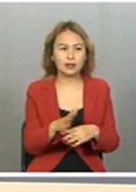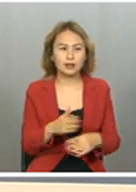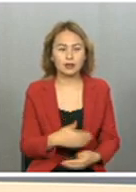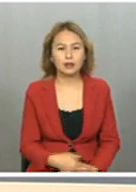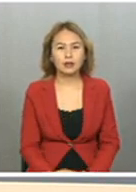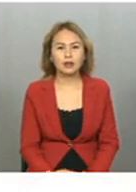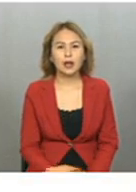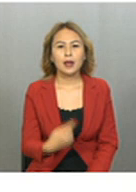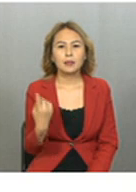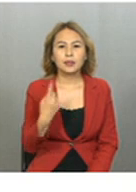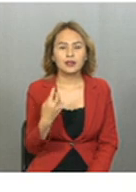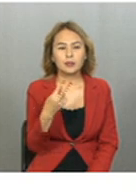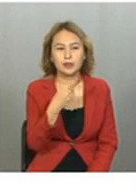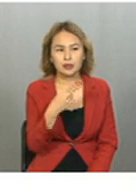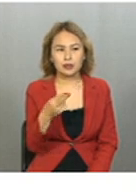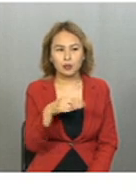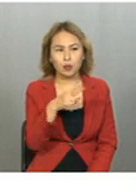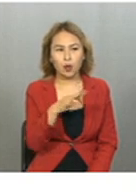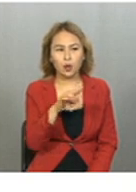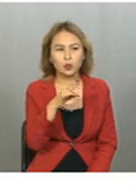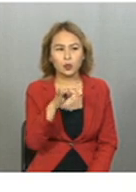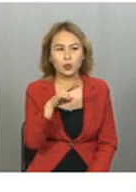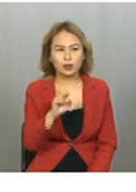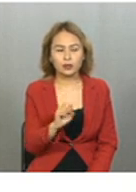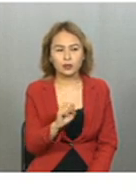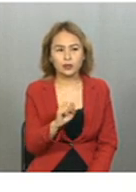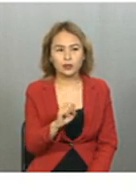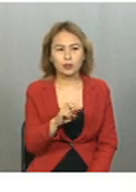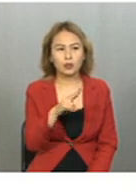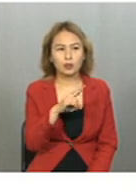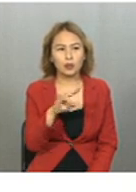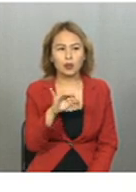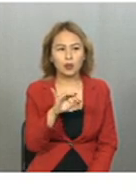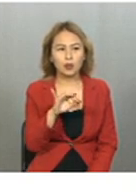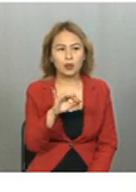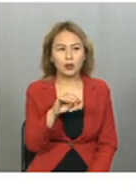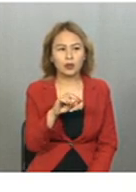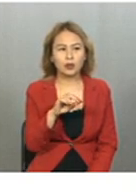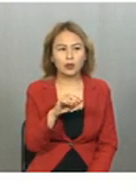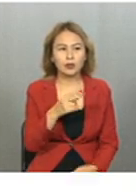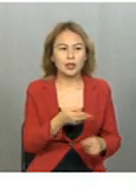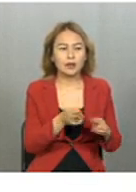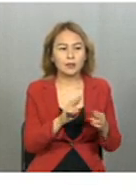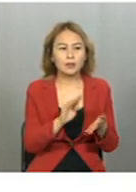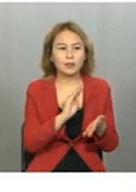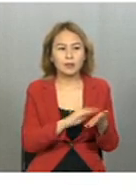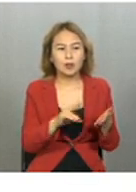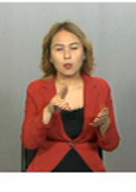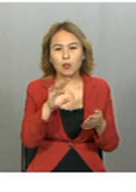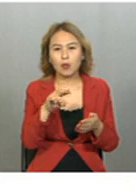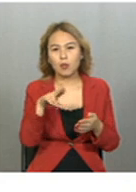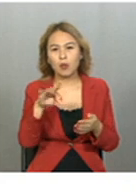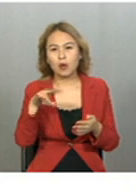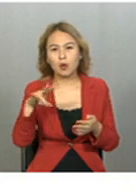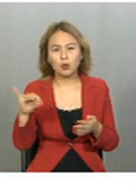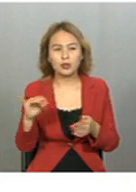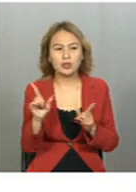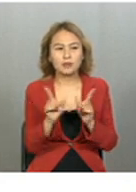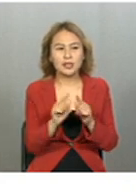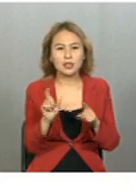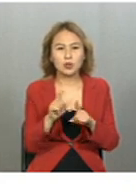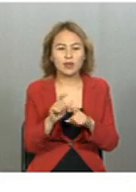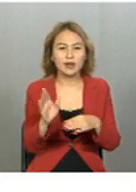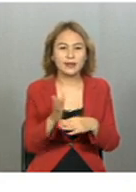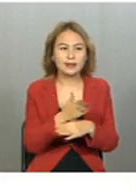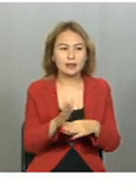первом предложении «по полю» предлог «по» мы написали раздельно со словом.